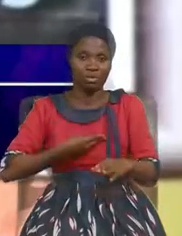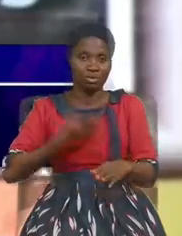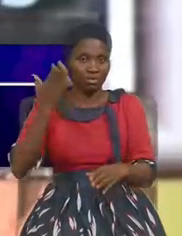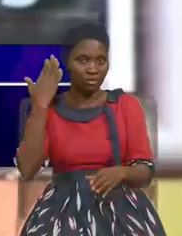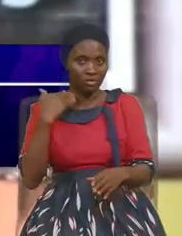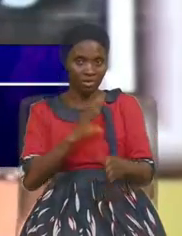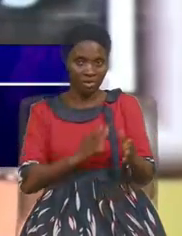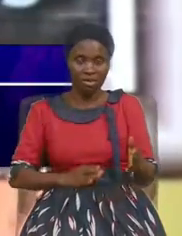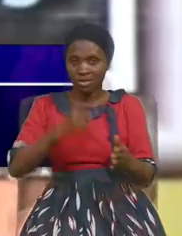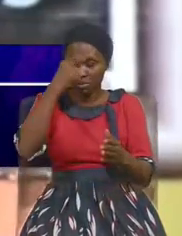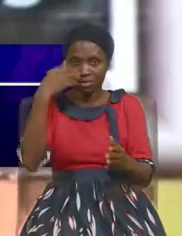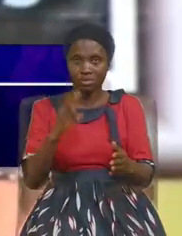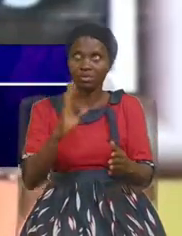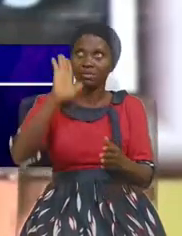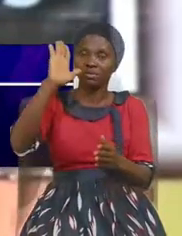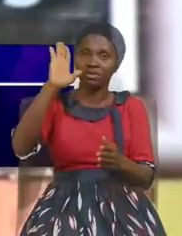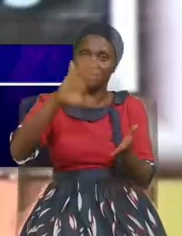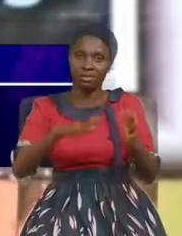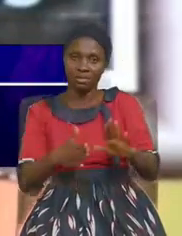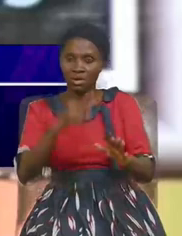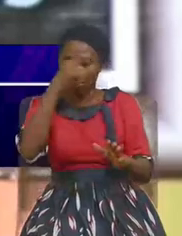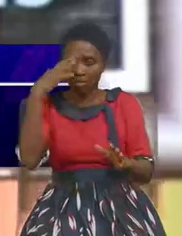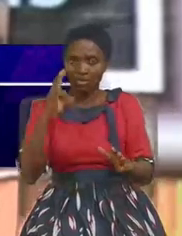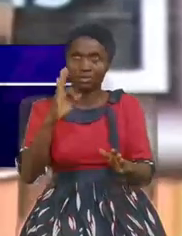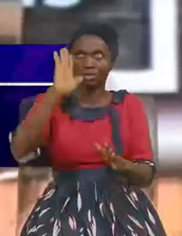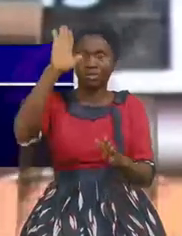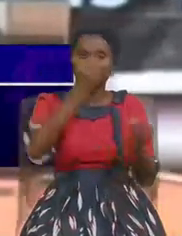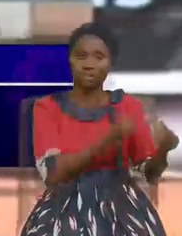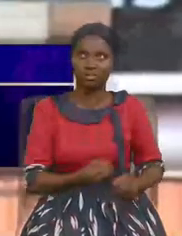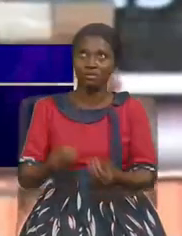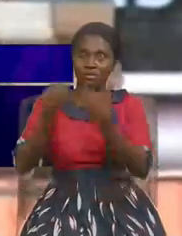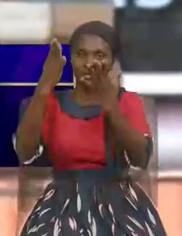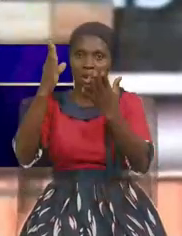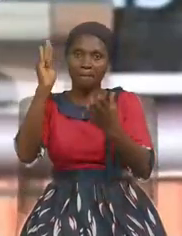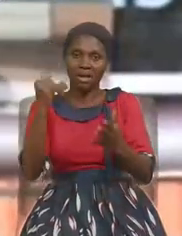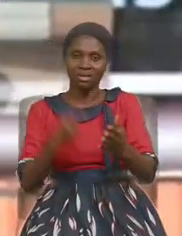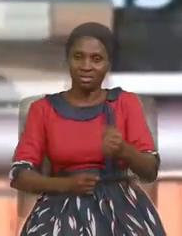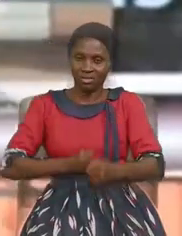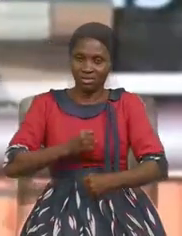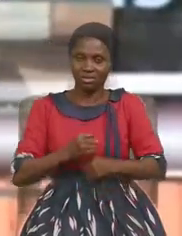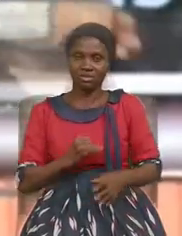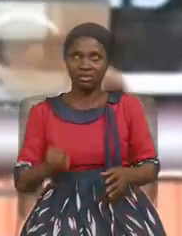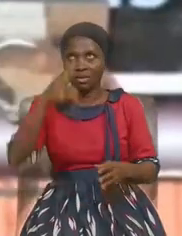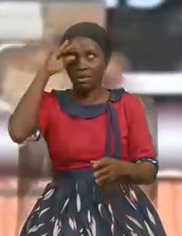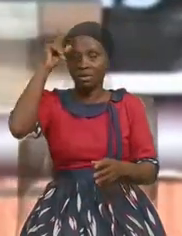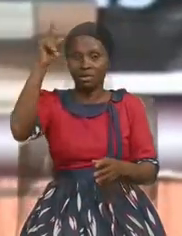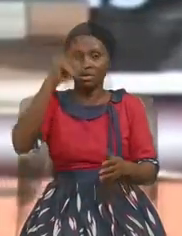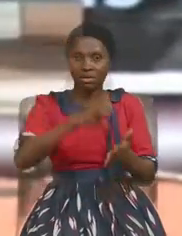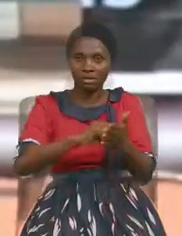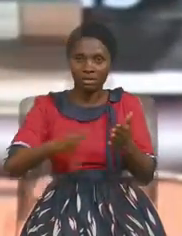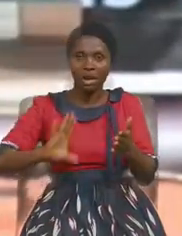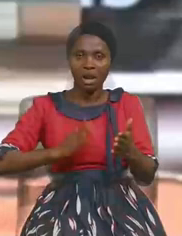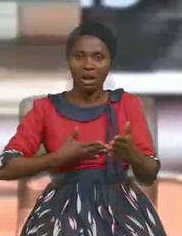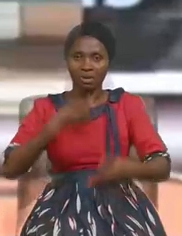Christ, à cause de son sacrifice, Christ, par sa souffrance, il a ôté tous ses jugements.